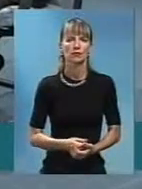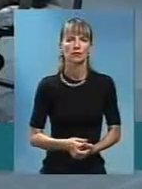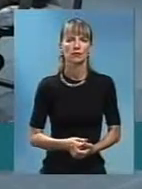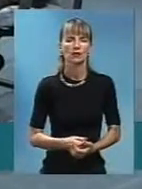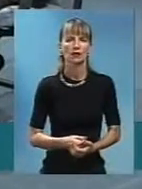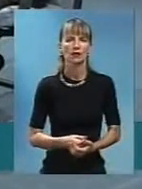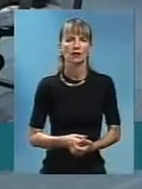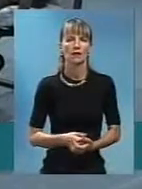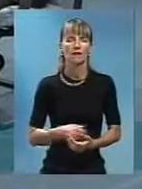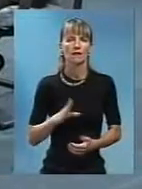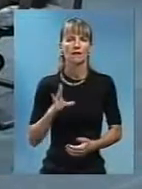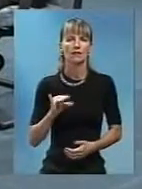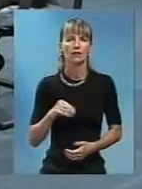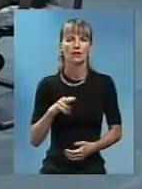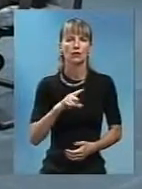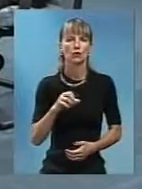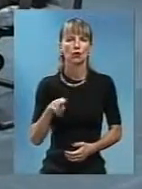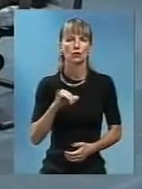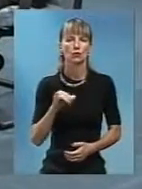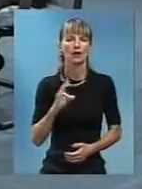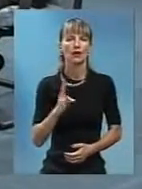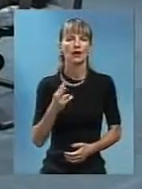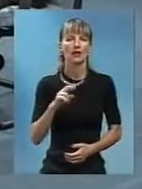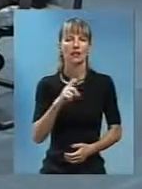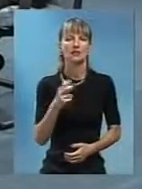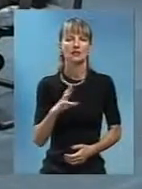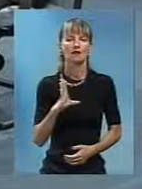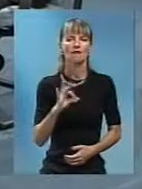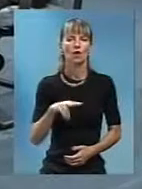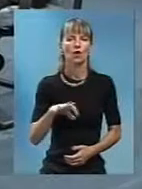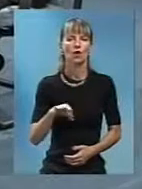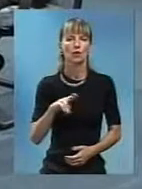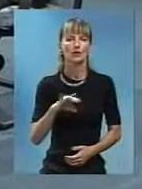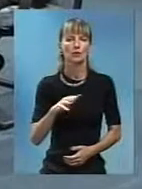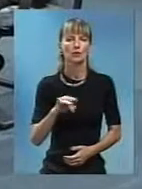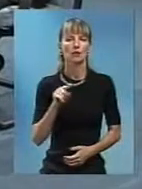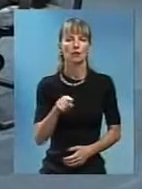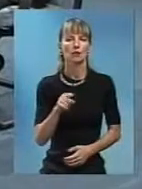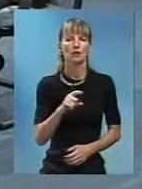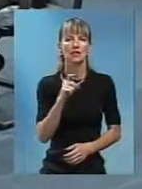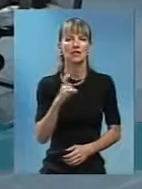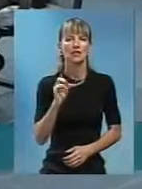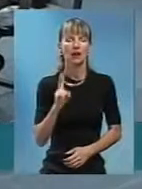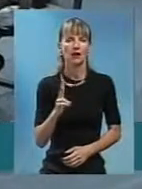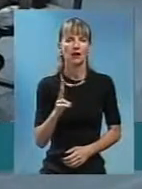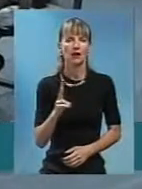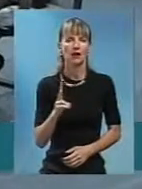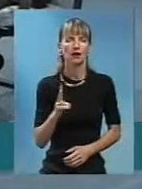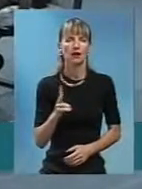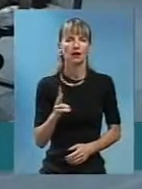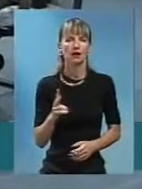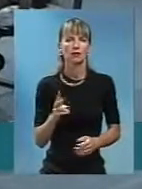князя Володимира. І там його вірчий знак перекликується